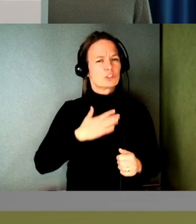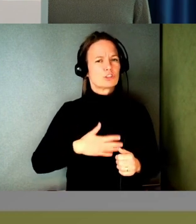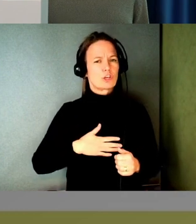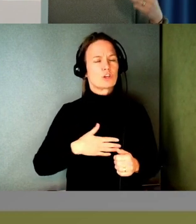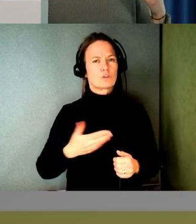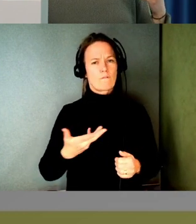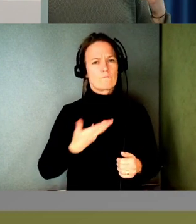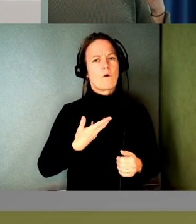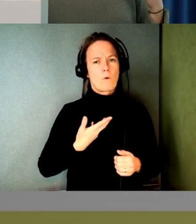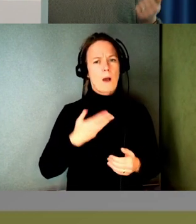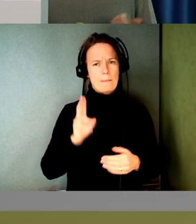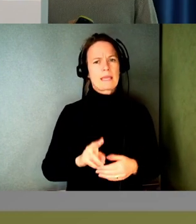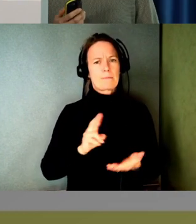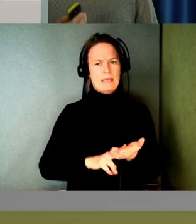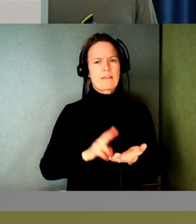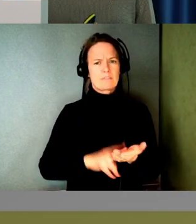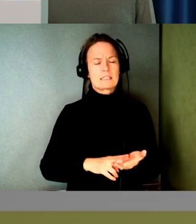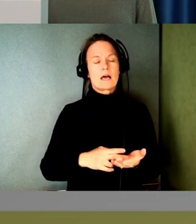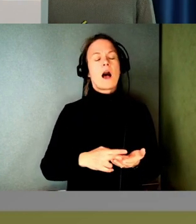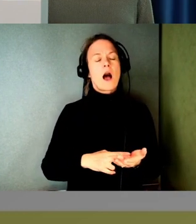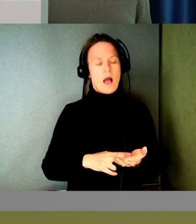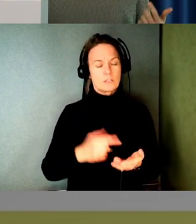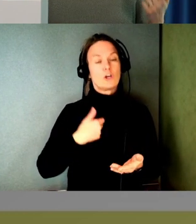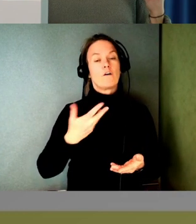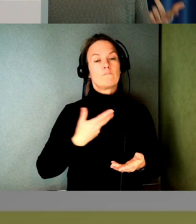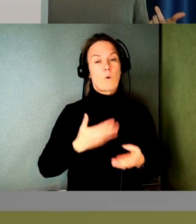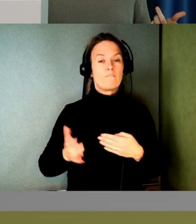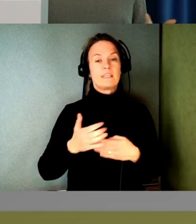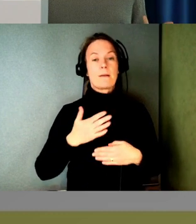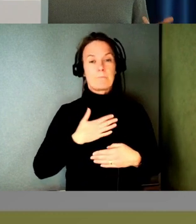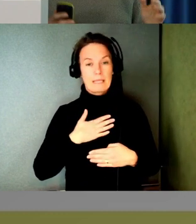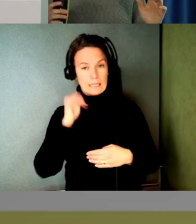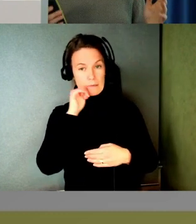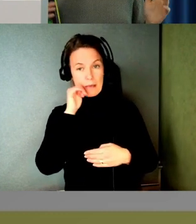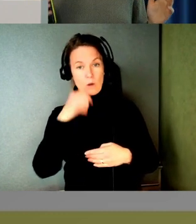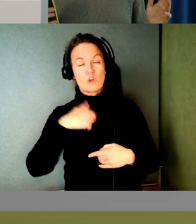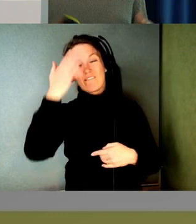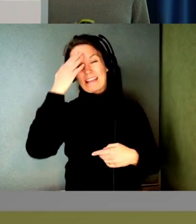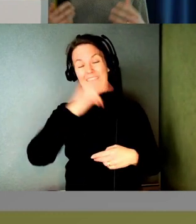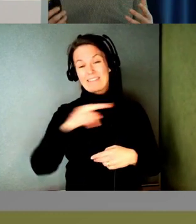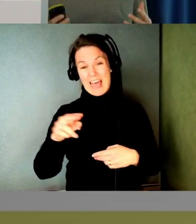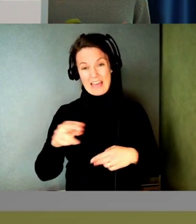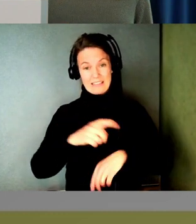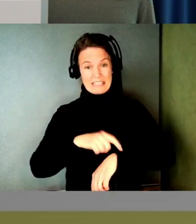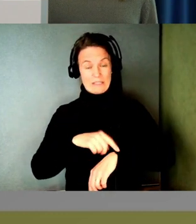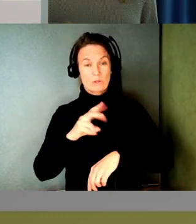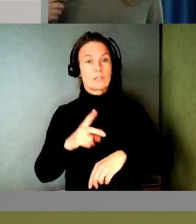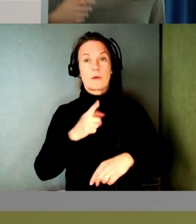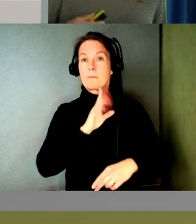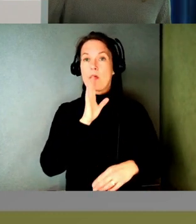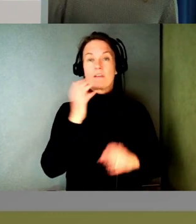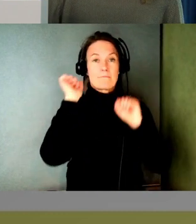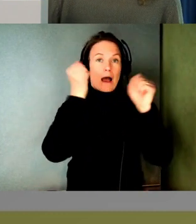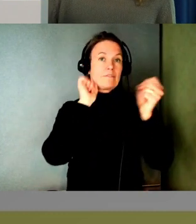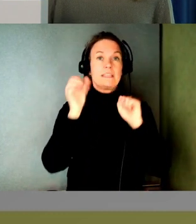bekräftelsen att eh jag kommer att få den på min maj eh och jag vet när den kommer så jag behöver inte få panik om jag inte har fått min biljett